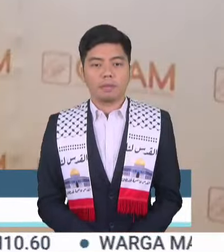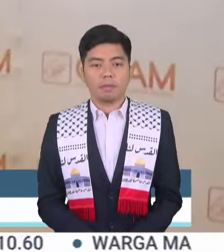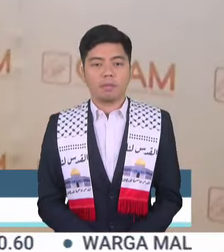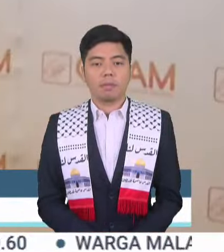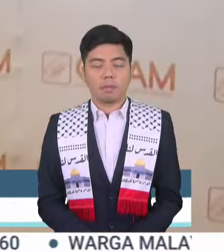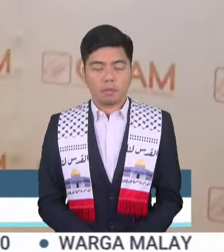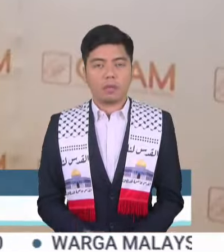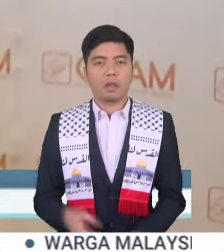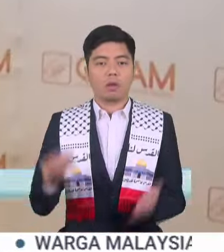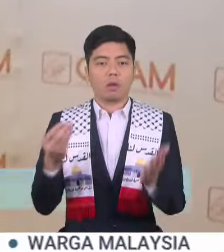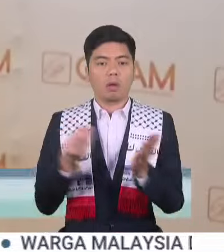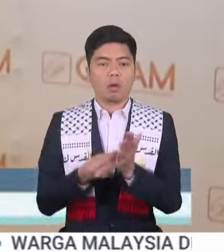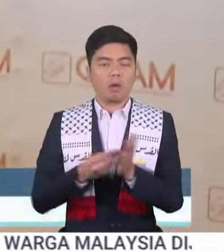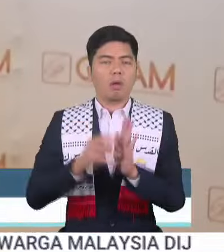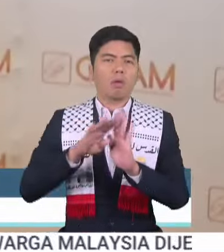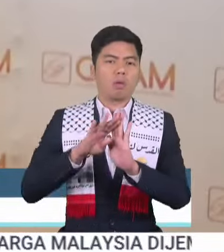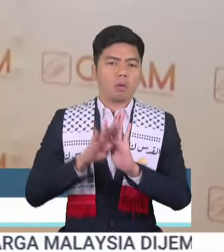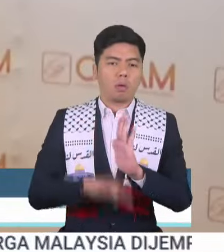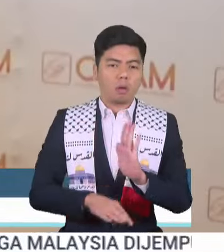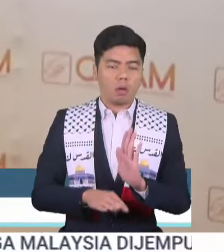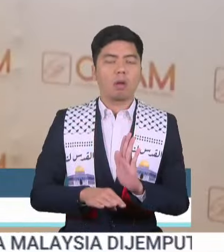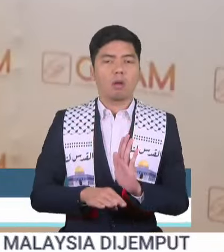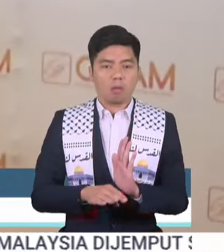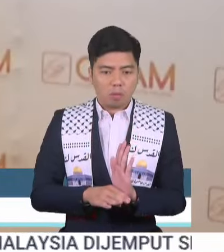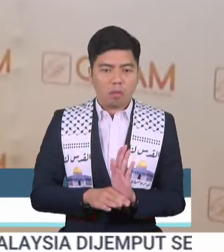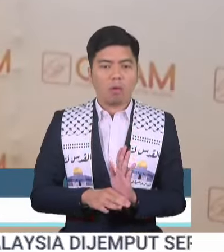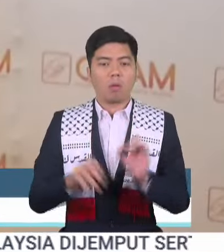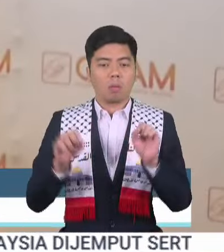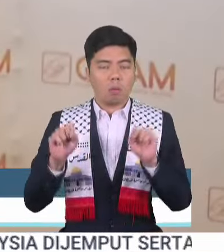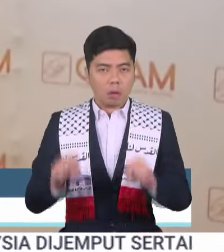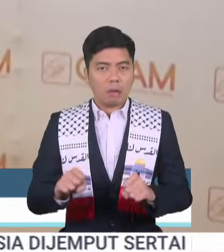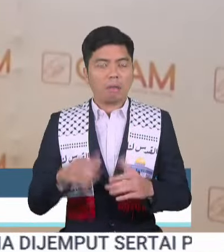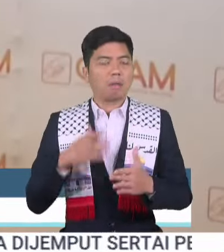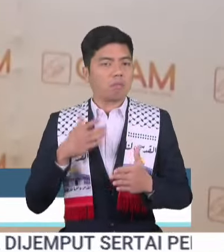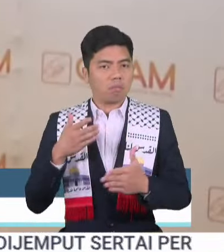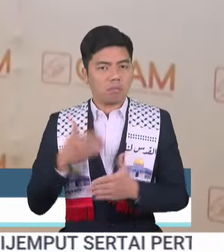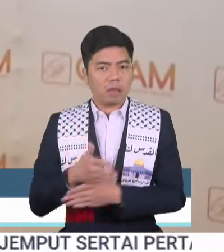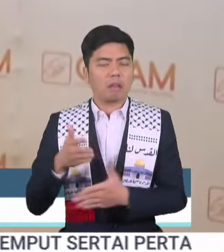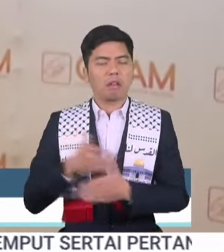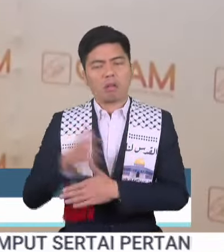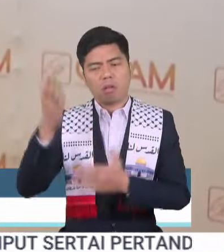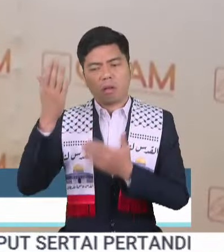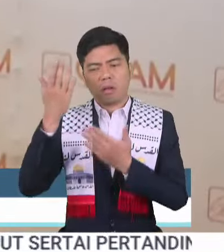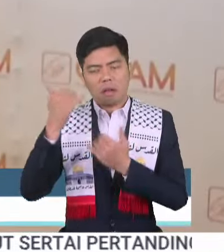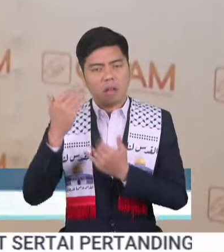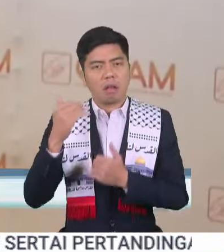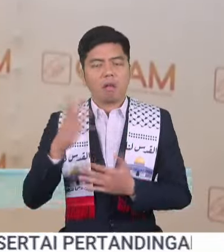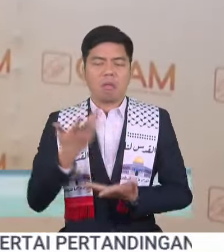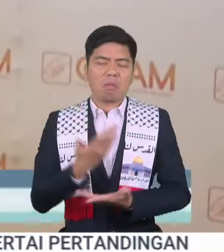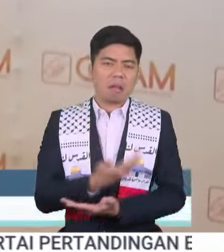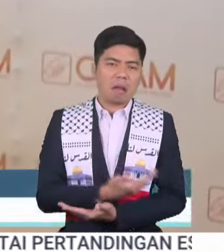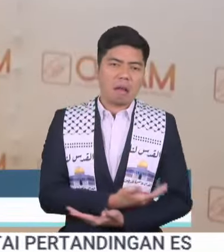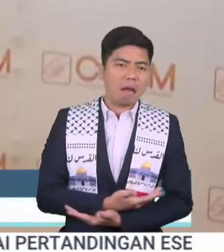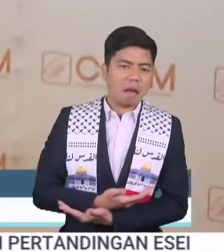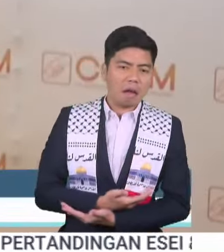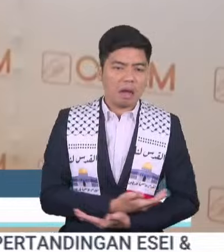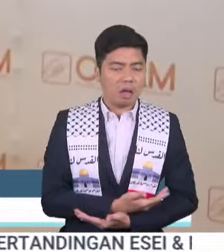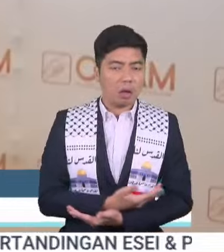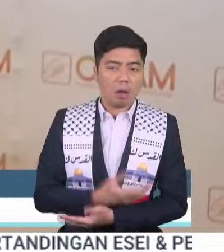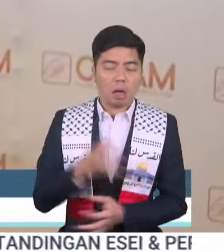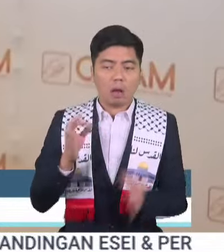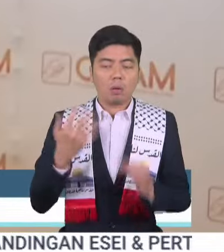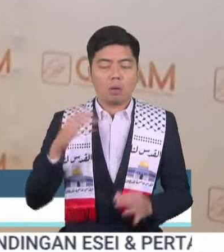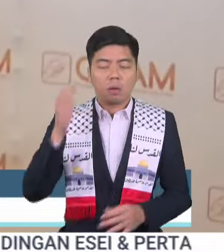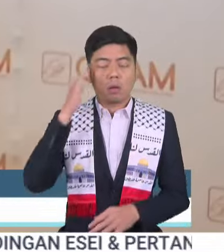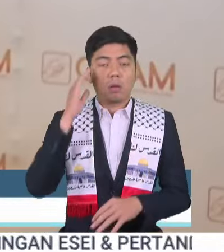Tekanan kewangan ataupun kekurangan kewangan boleh menjejaskan harapan seseorang anak yang didiagnos